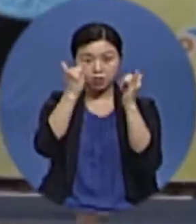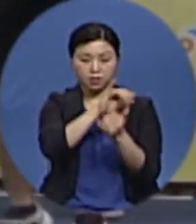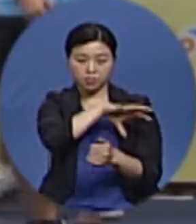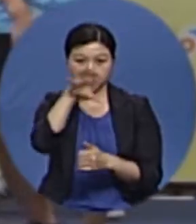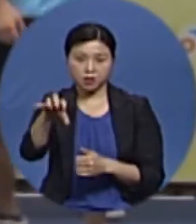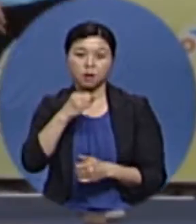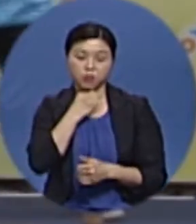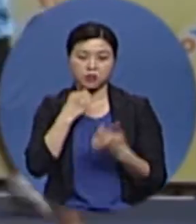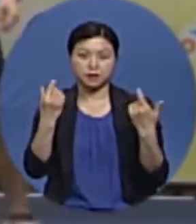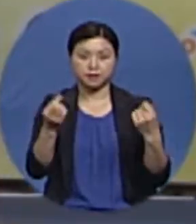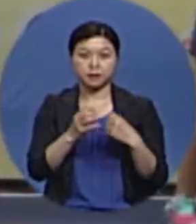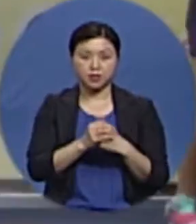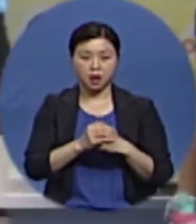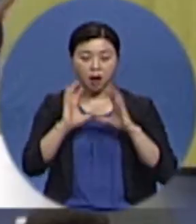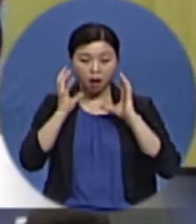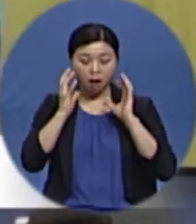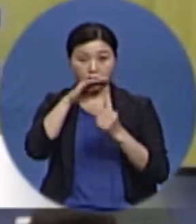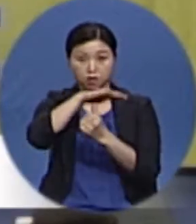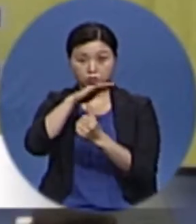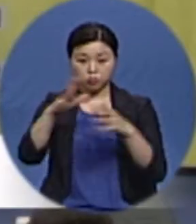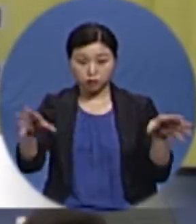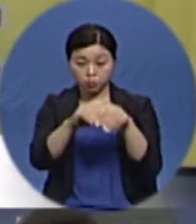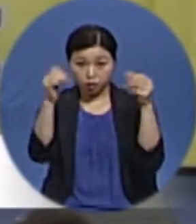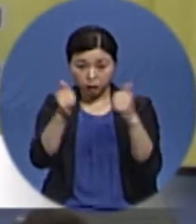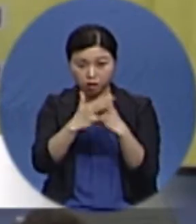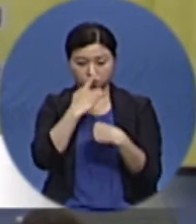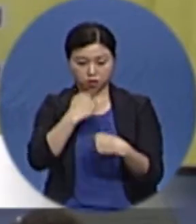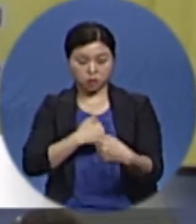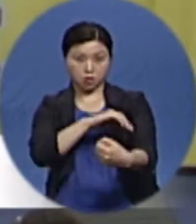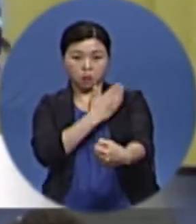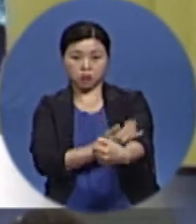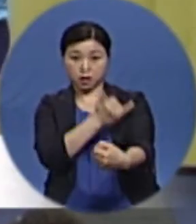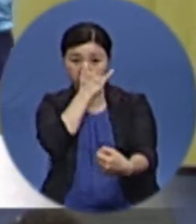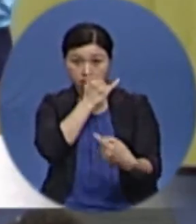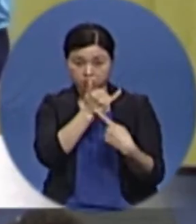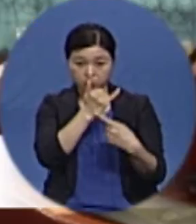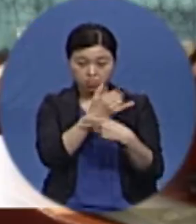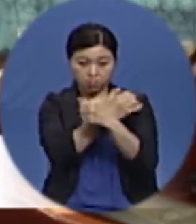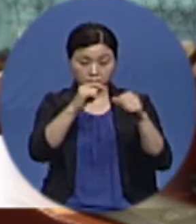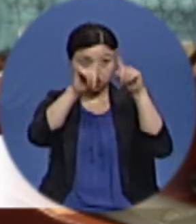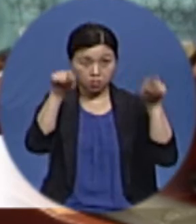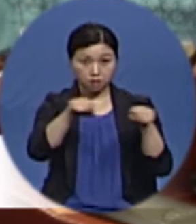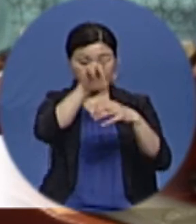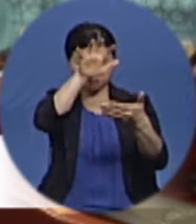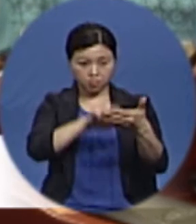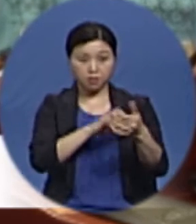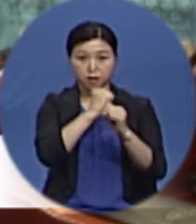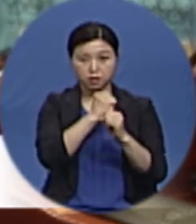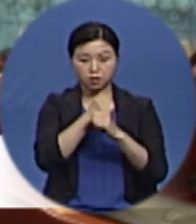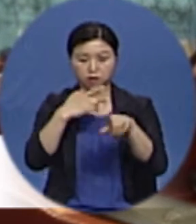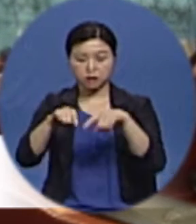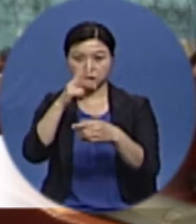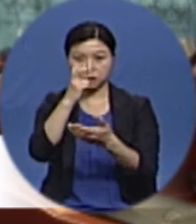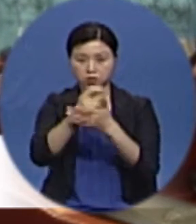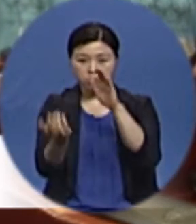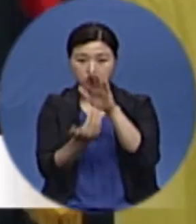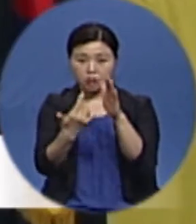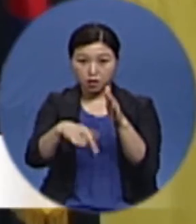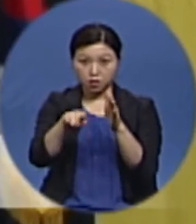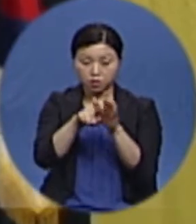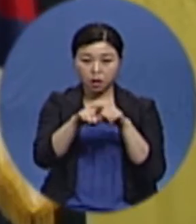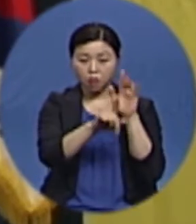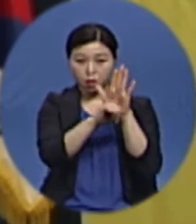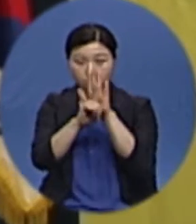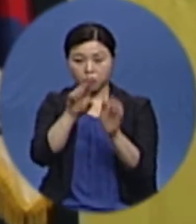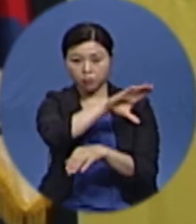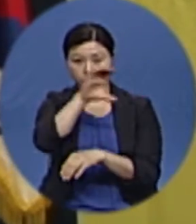아동총회를 통해 어린이들은 본인들의 권리가 담긴 결의안을 만들고 정책 구현을 위한 홍보와 이행 점검